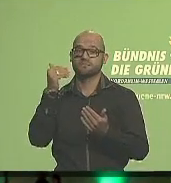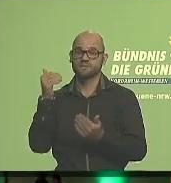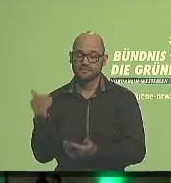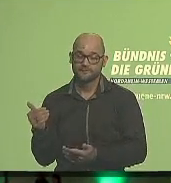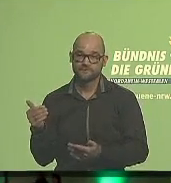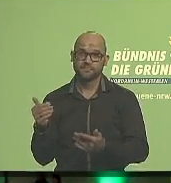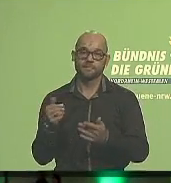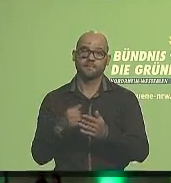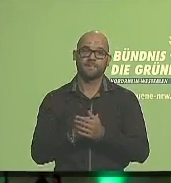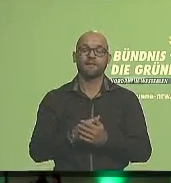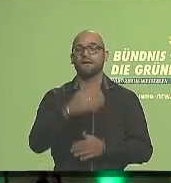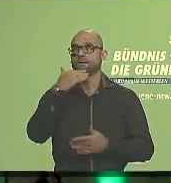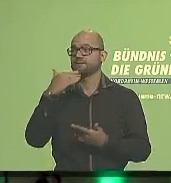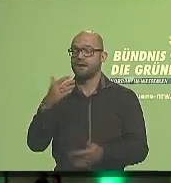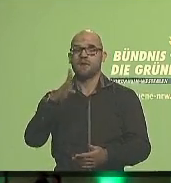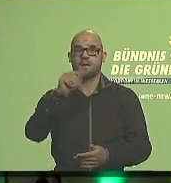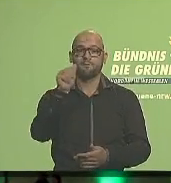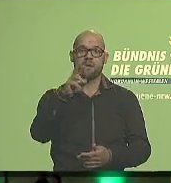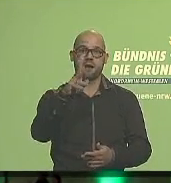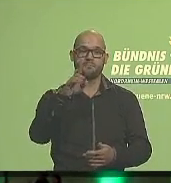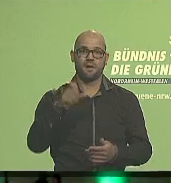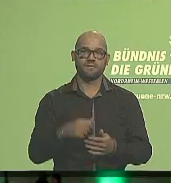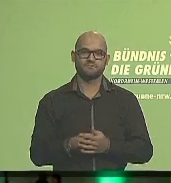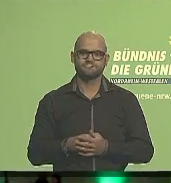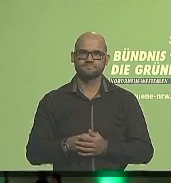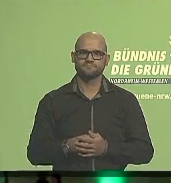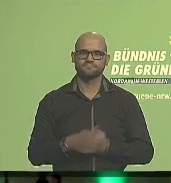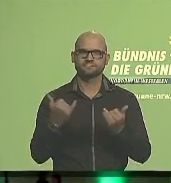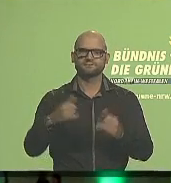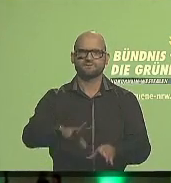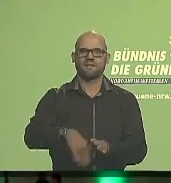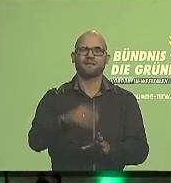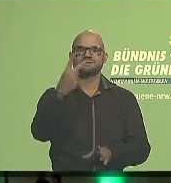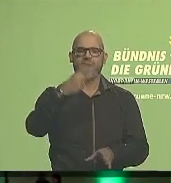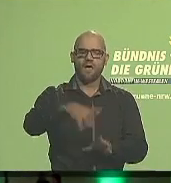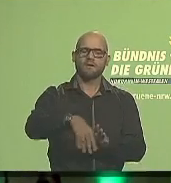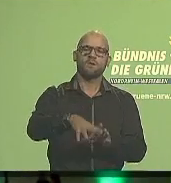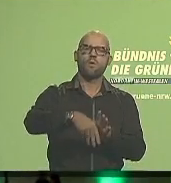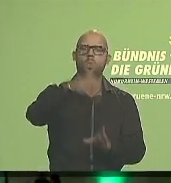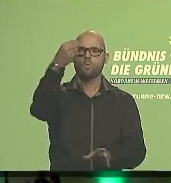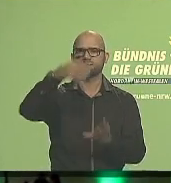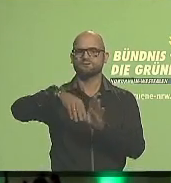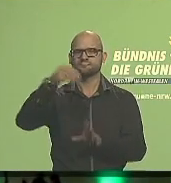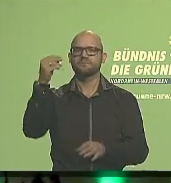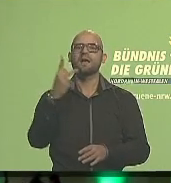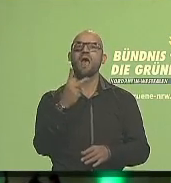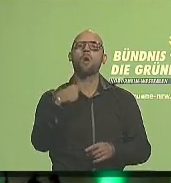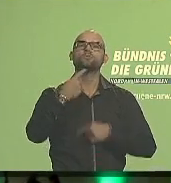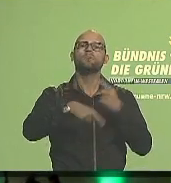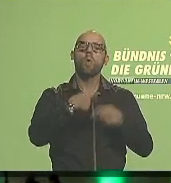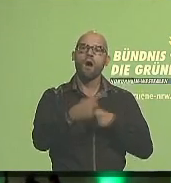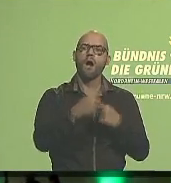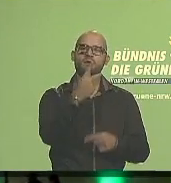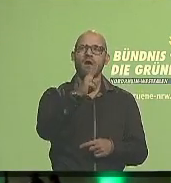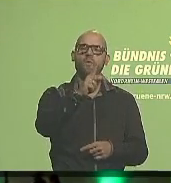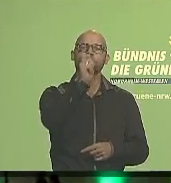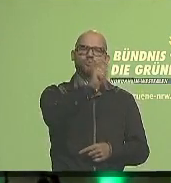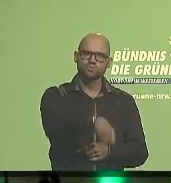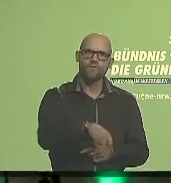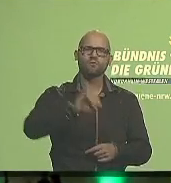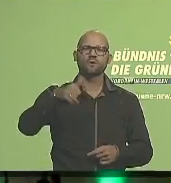Vielen Dank, Bärbel. Wir haben jetzt zwei geloste Redebeiträge. Einmal von Klaus Müller, KV Düsseldorf und dann